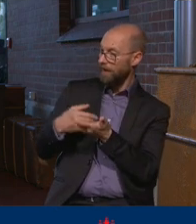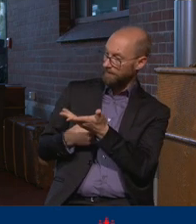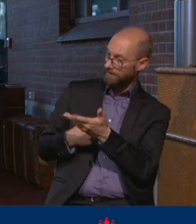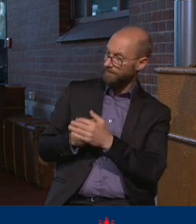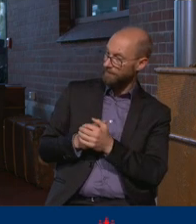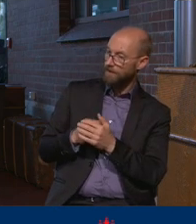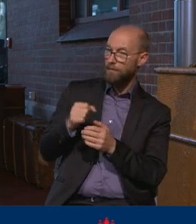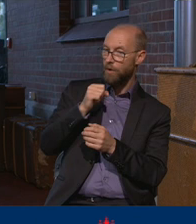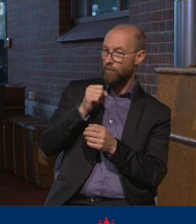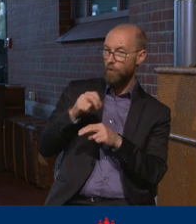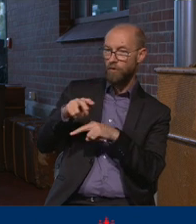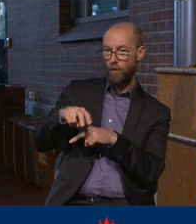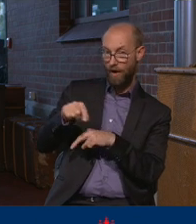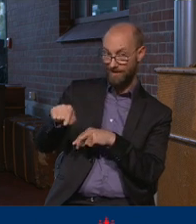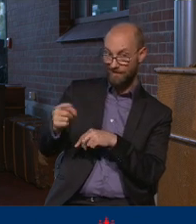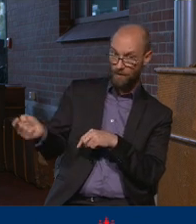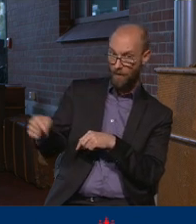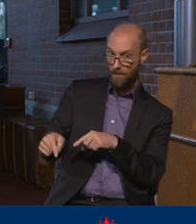rausch kreuz